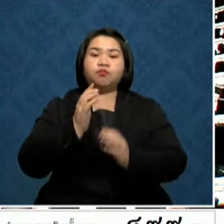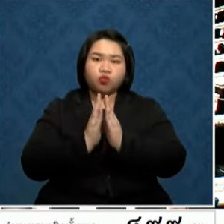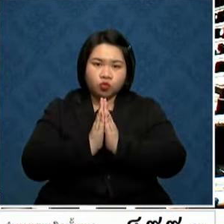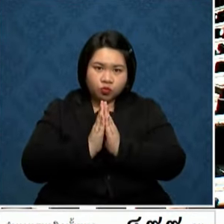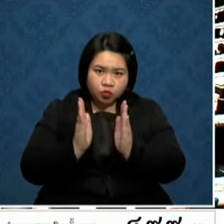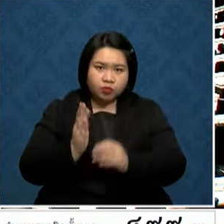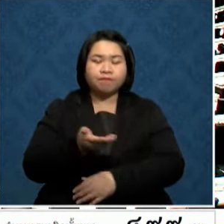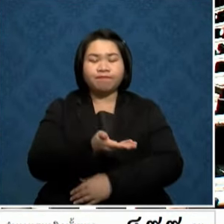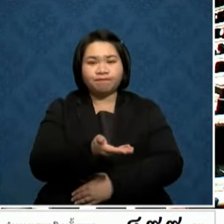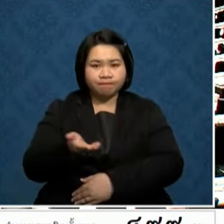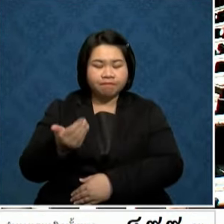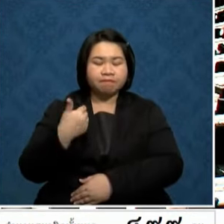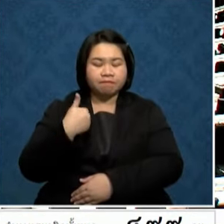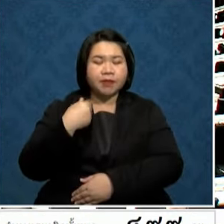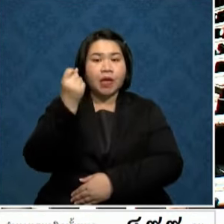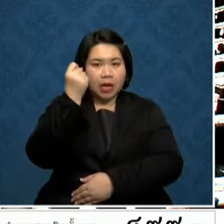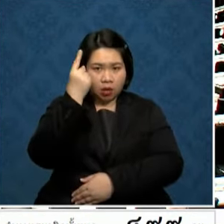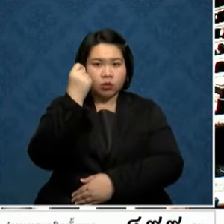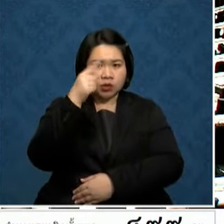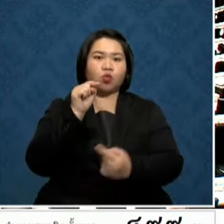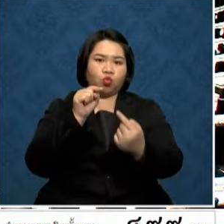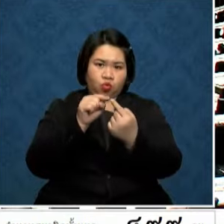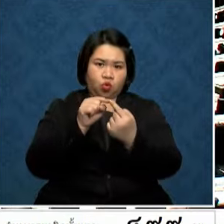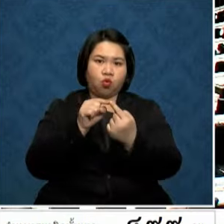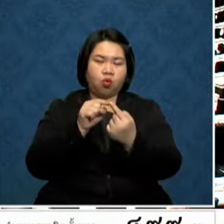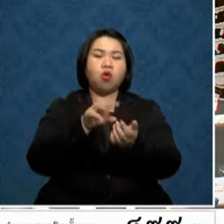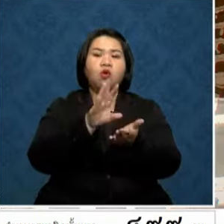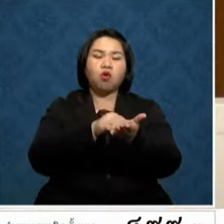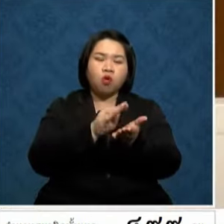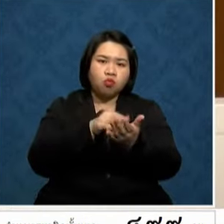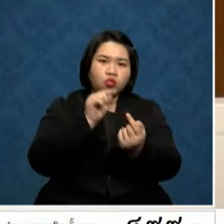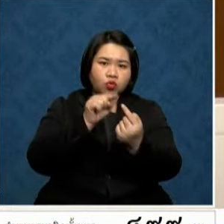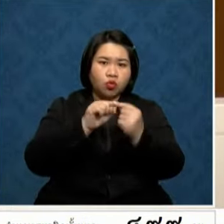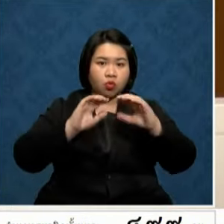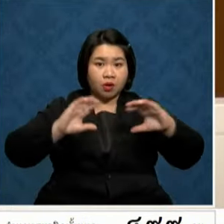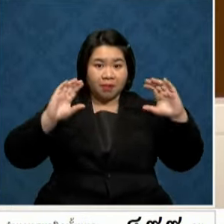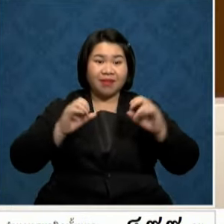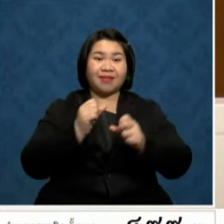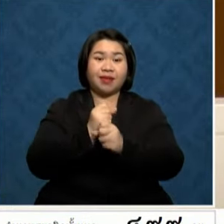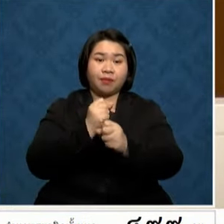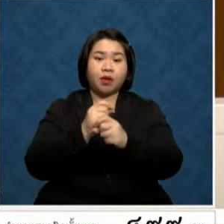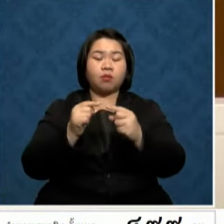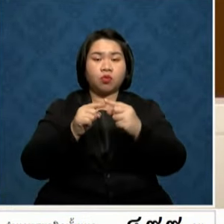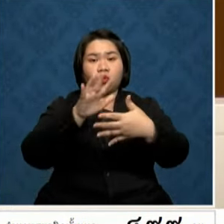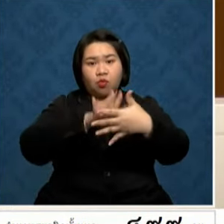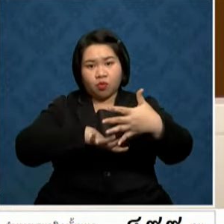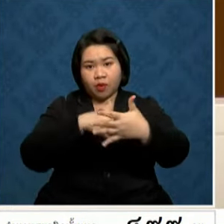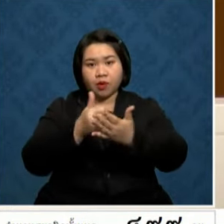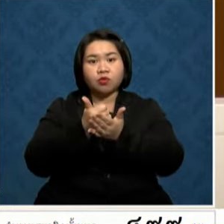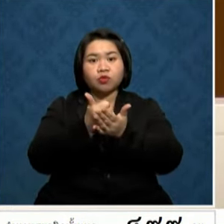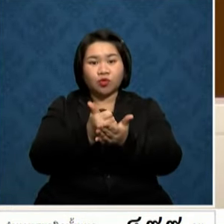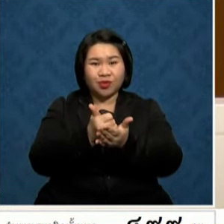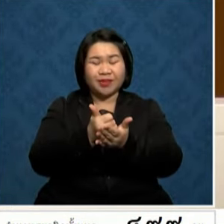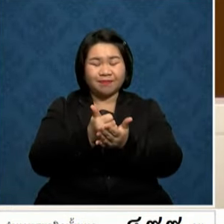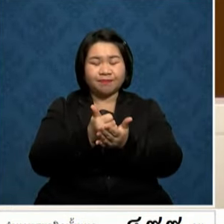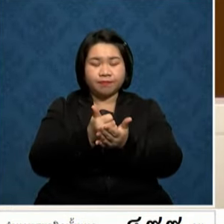ายท่านได้มคามเข้าใจตรงกันแล้วกมีความประสงมณเดียวกักัรฐบาลในการเดินหน้าณยาบายที่จะเปนประโยชกพนประชาชน